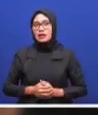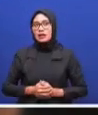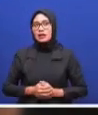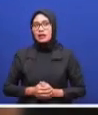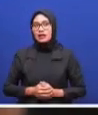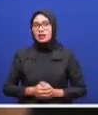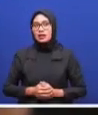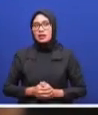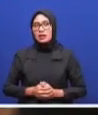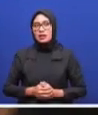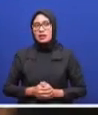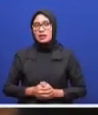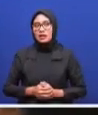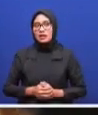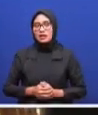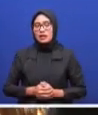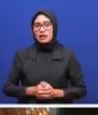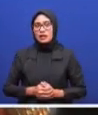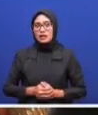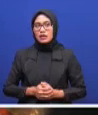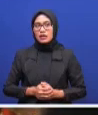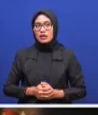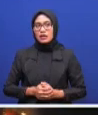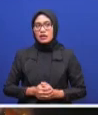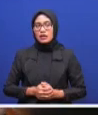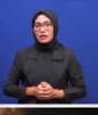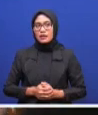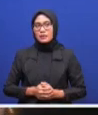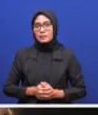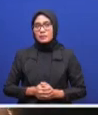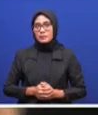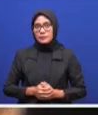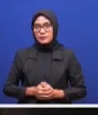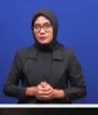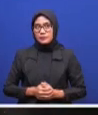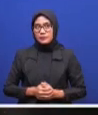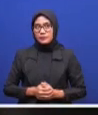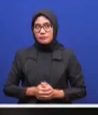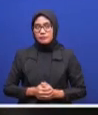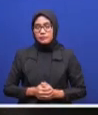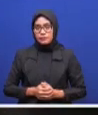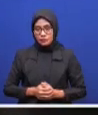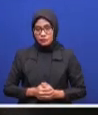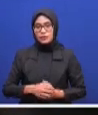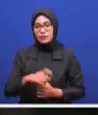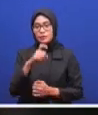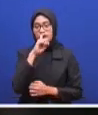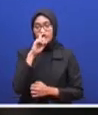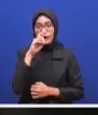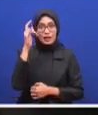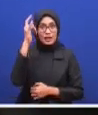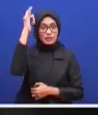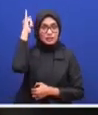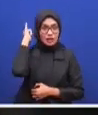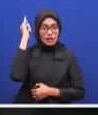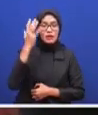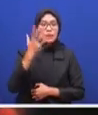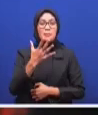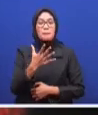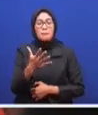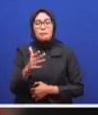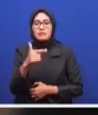bisa terpilih itu apakah Pak Ganjar masih bisa untuk merasa percaya